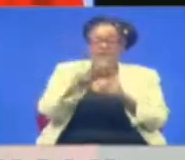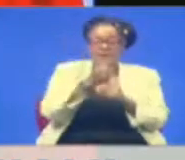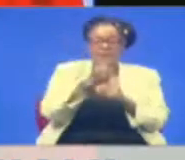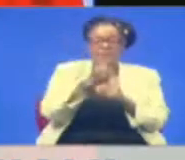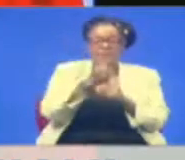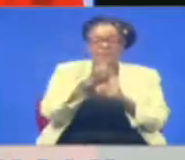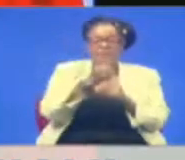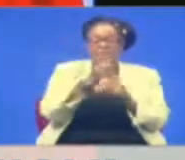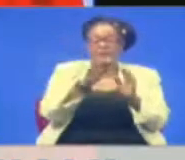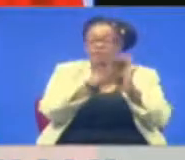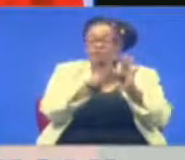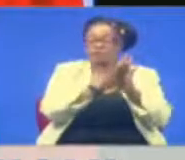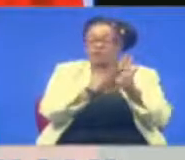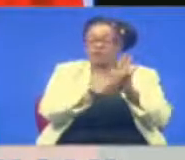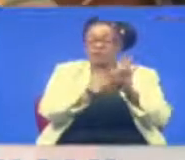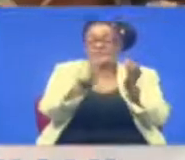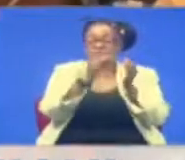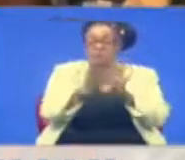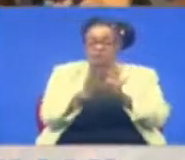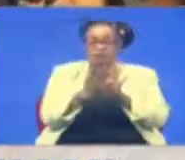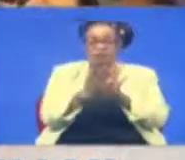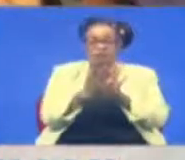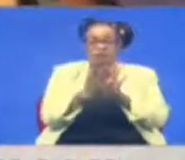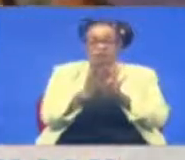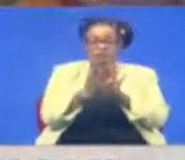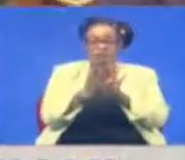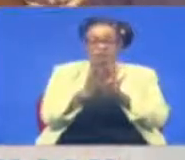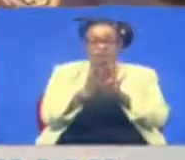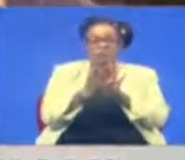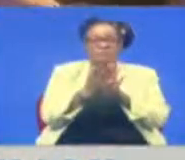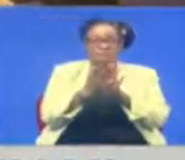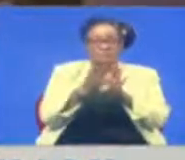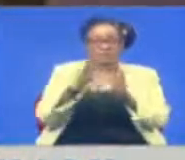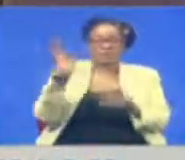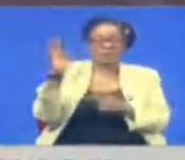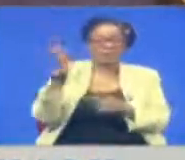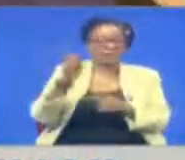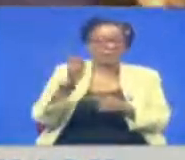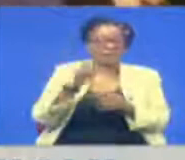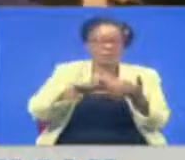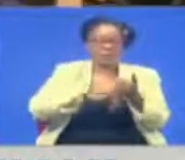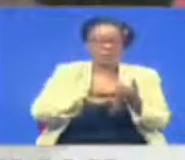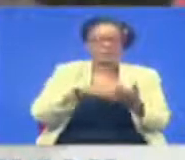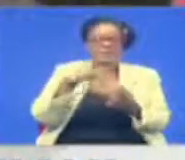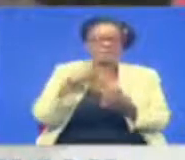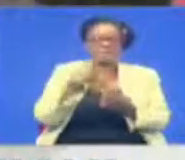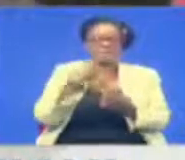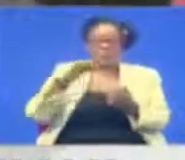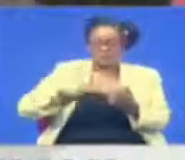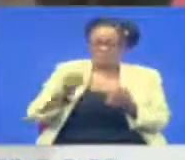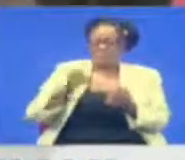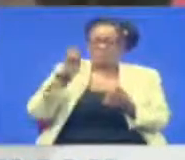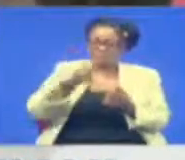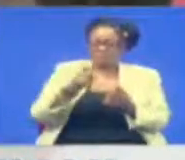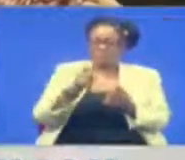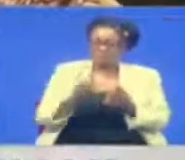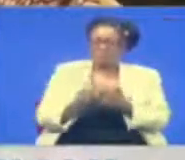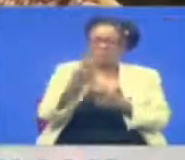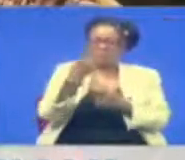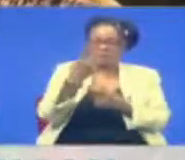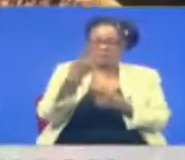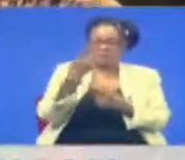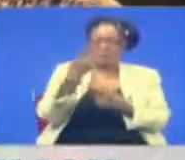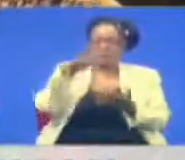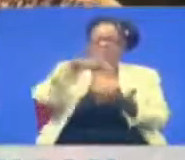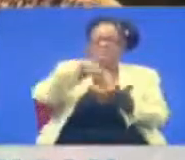proposed 2/3 gender rule. Bi Margaret amewataka kina mama kujitokeza na kugombea viti hasa vya kisiasa ili